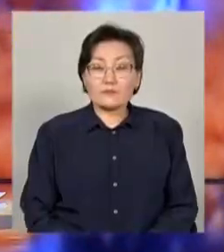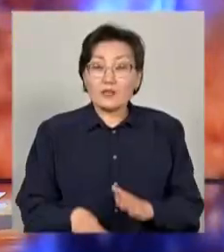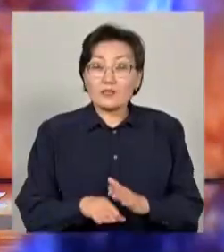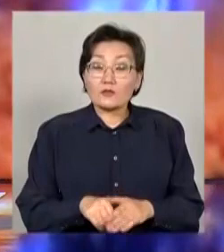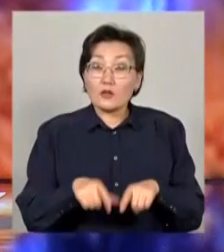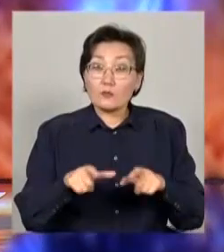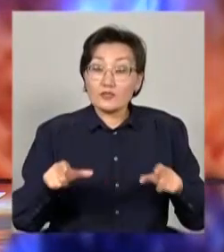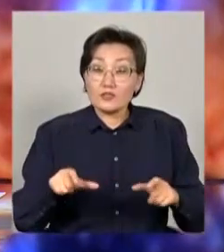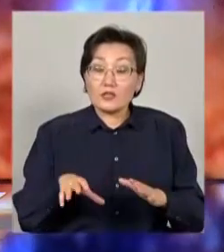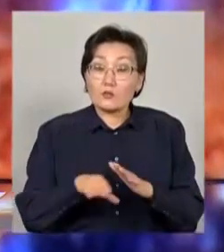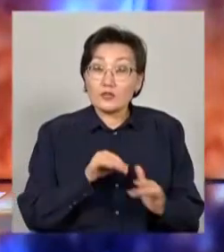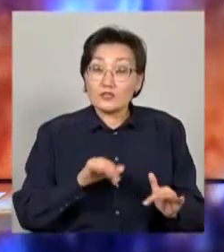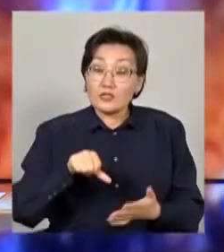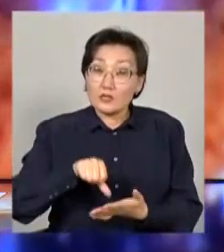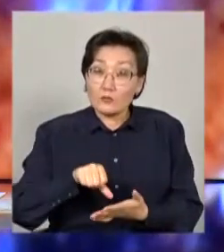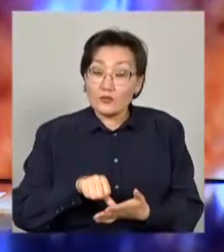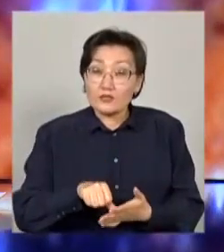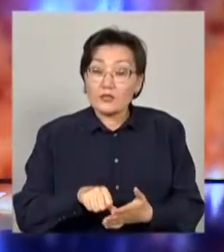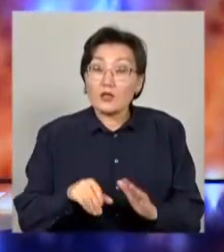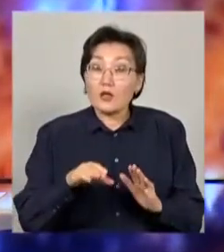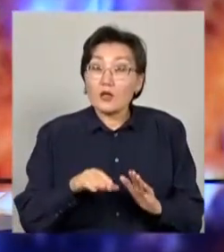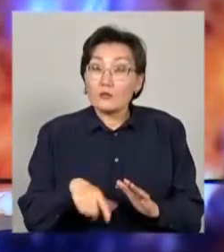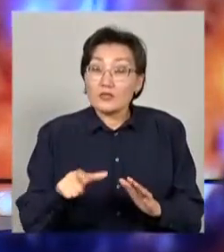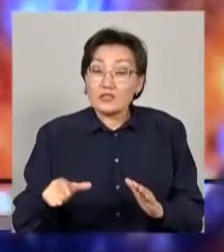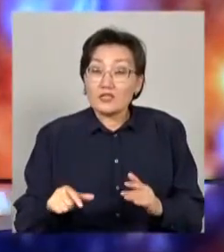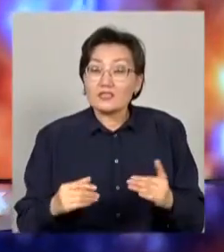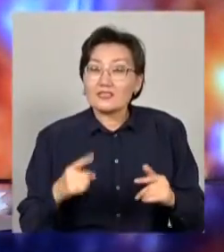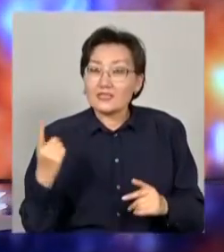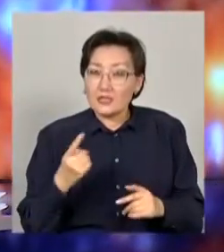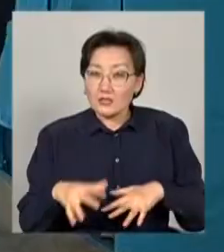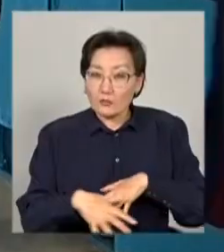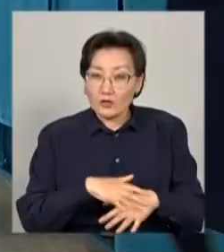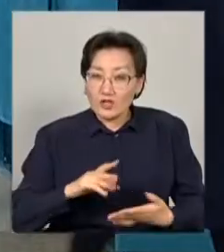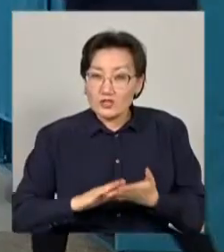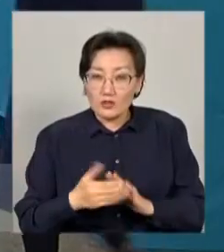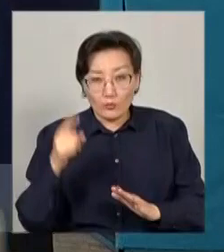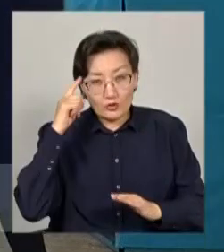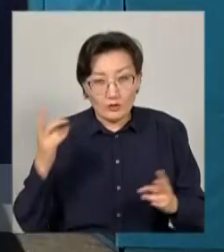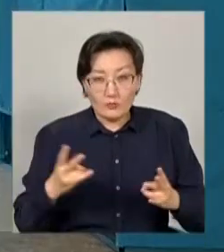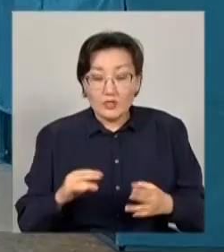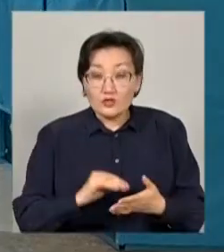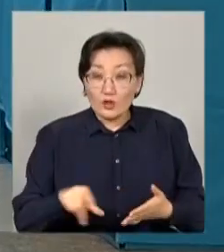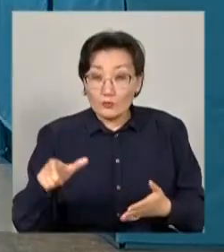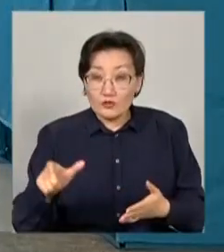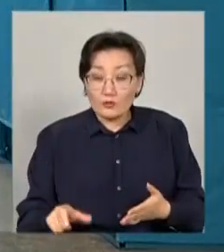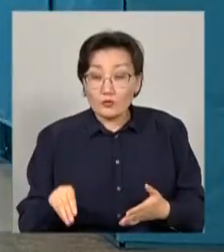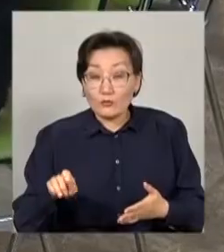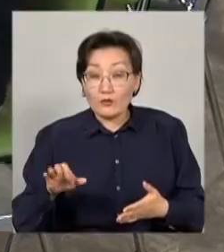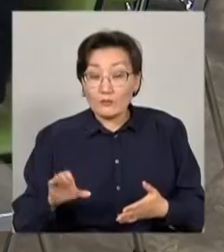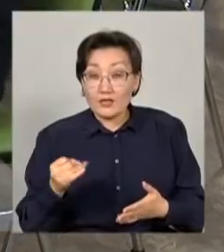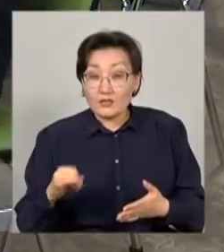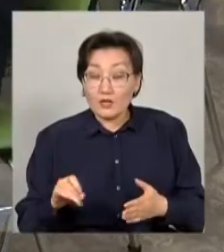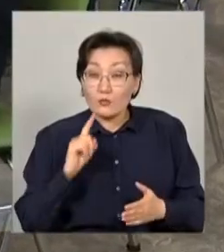Депутаттар сайлауына түсіп жатқан кандидаттар ең алдымен қара халықтың жағдайын ойлауы тиіс. Осылай деген жазушы Қуандық Түменбай